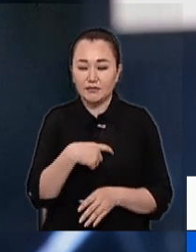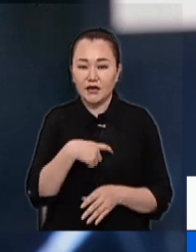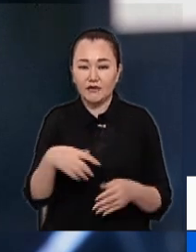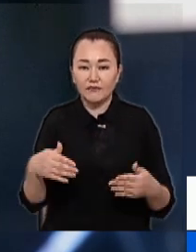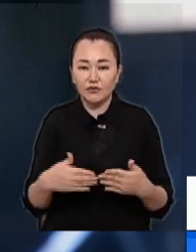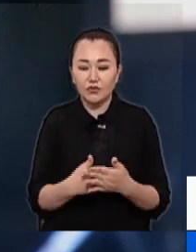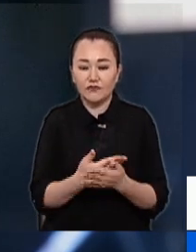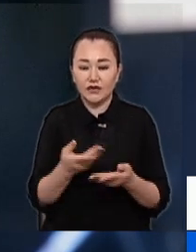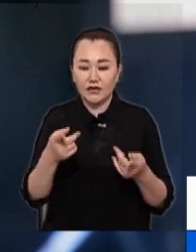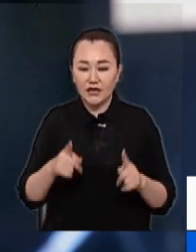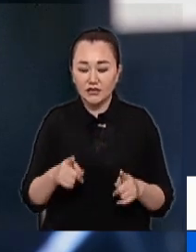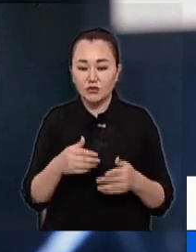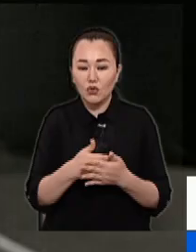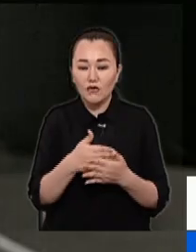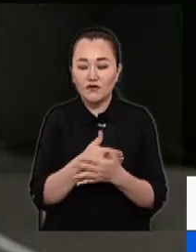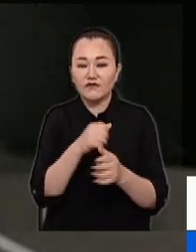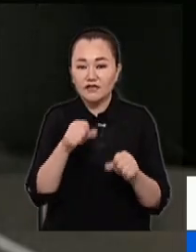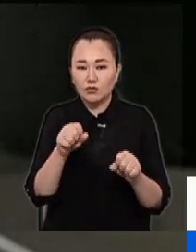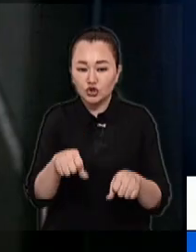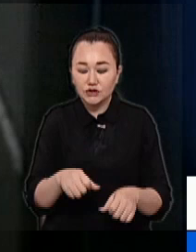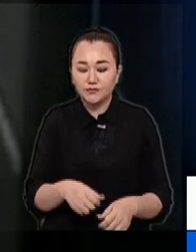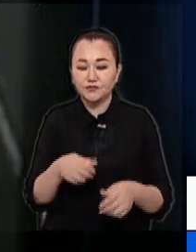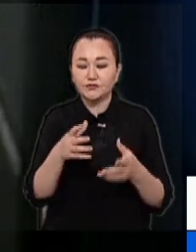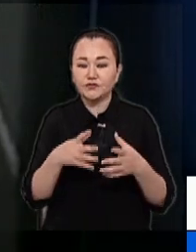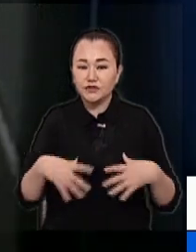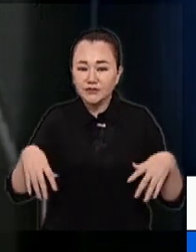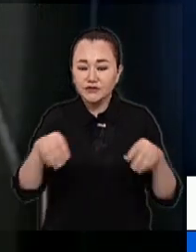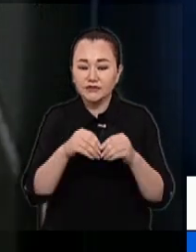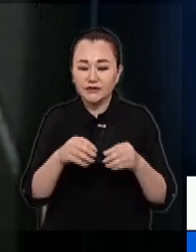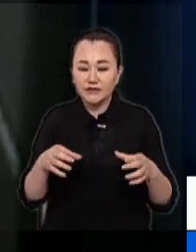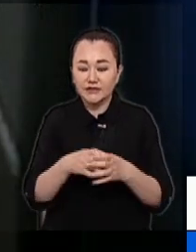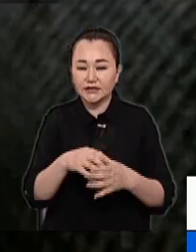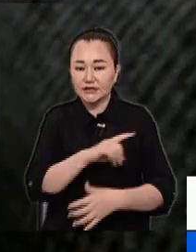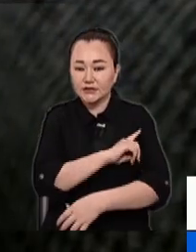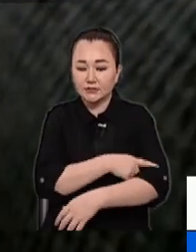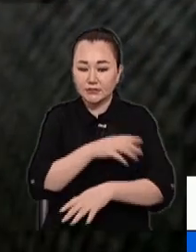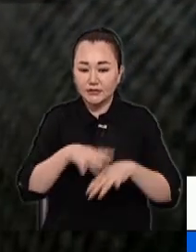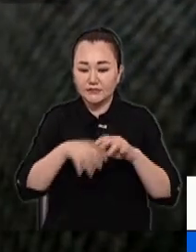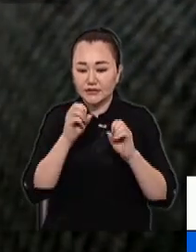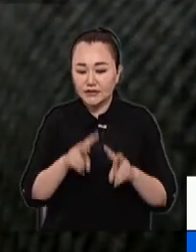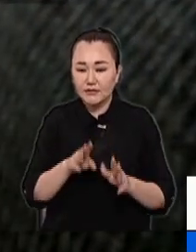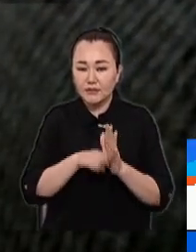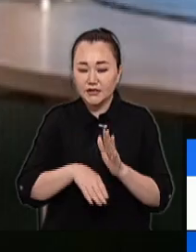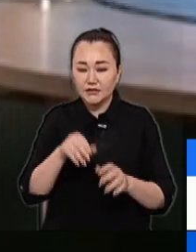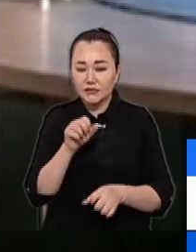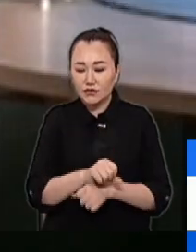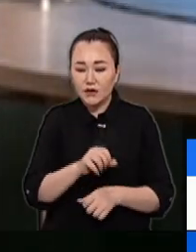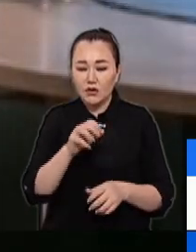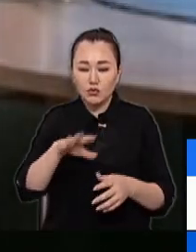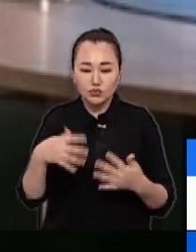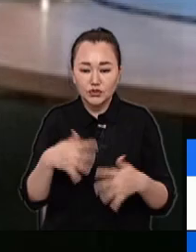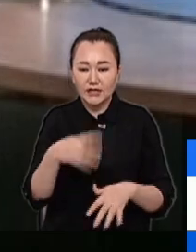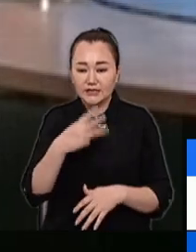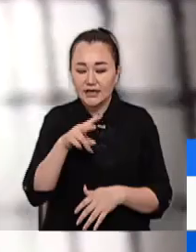новой реальности, в новых возможностях. Объединив силы, команда профессионалов работает без перебоев уже 30